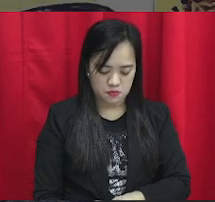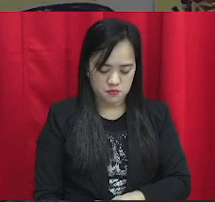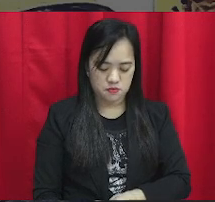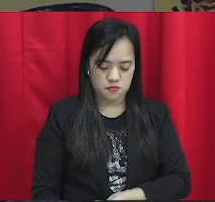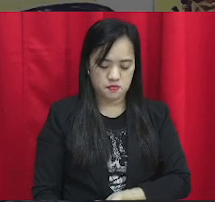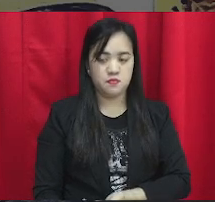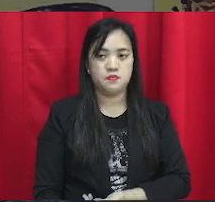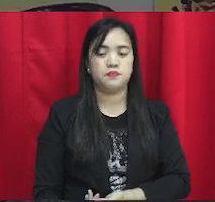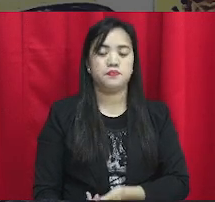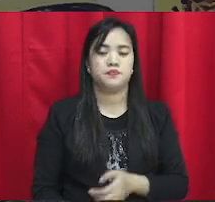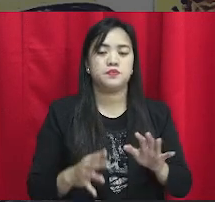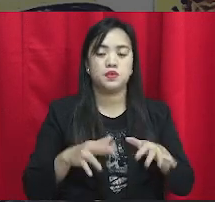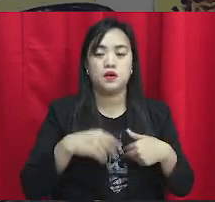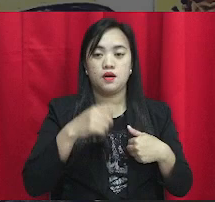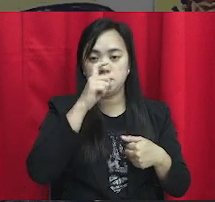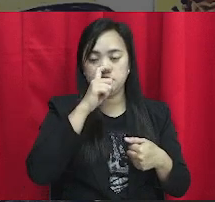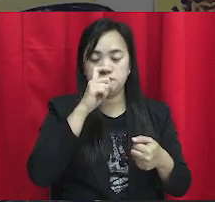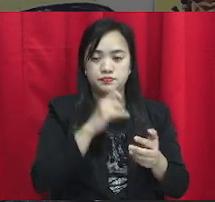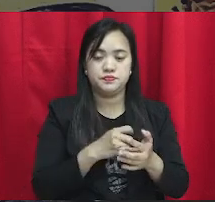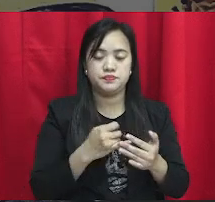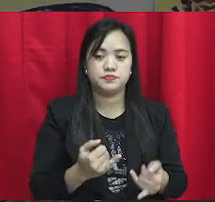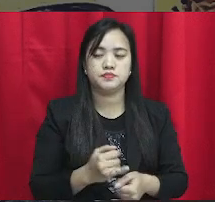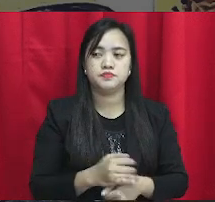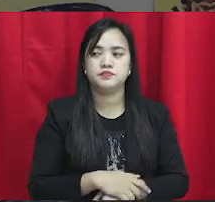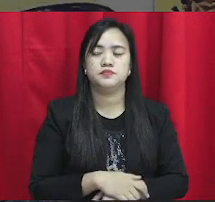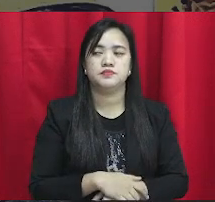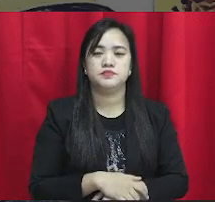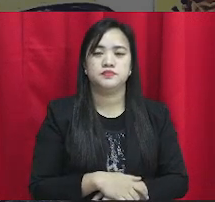to? Okay na. Ilan taon na si nanay?